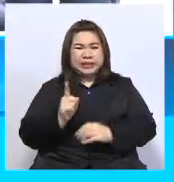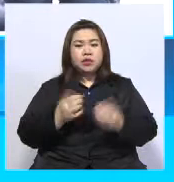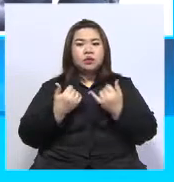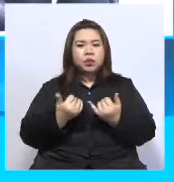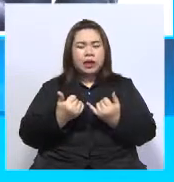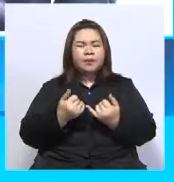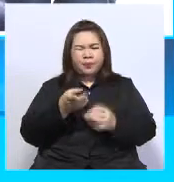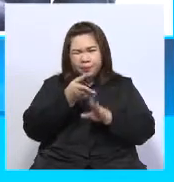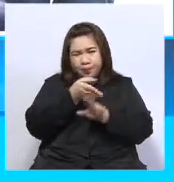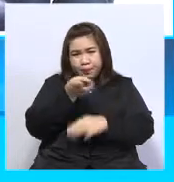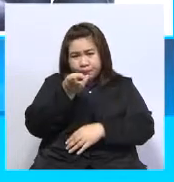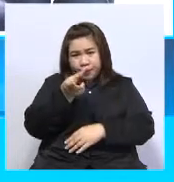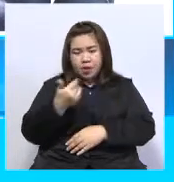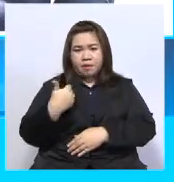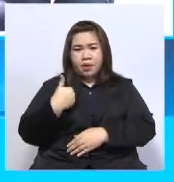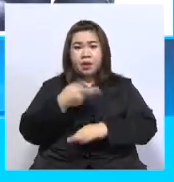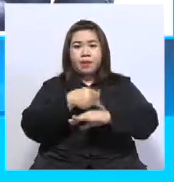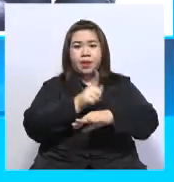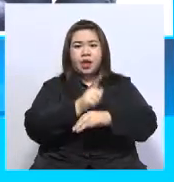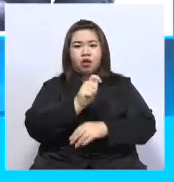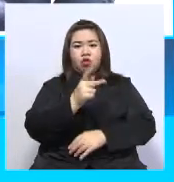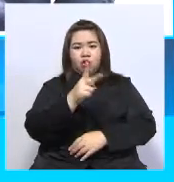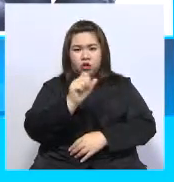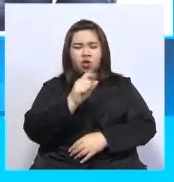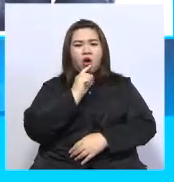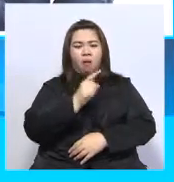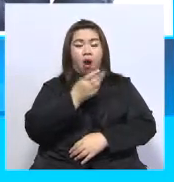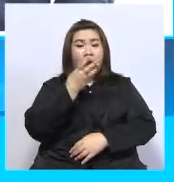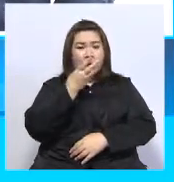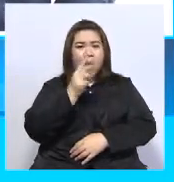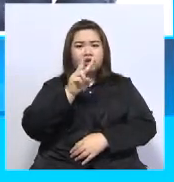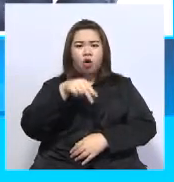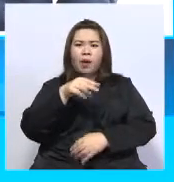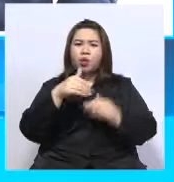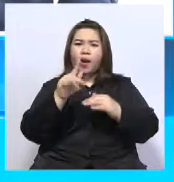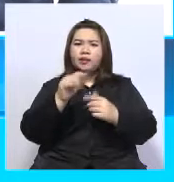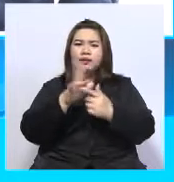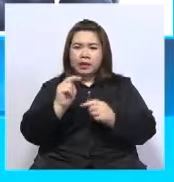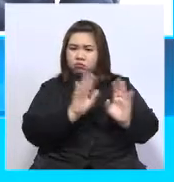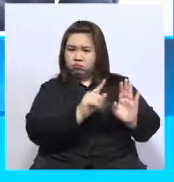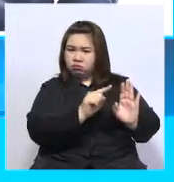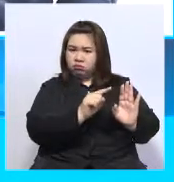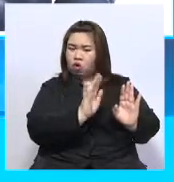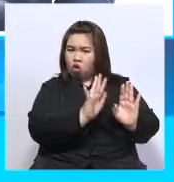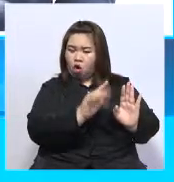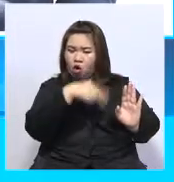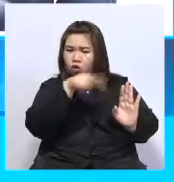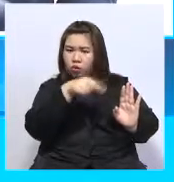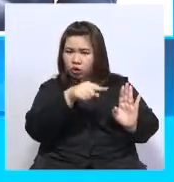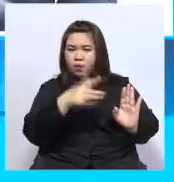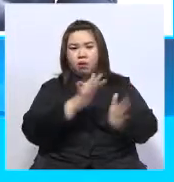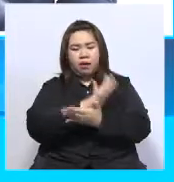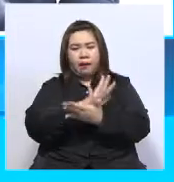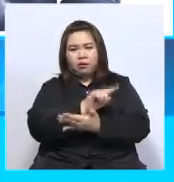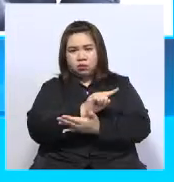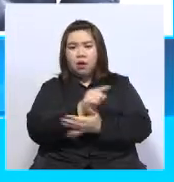ที่ผ่านมานะครับทางประธานอคส.ก็มีการสั่งอายัดข้าว 2,000 กว่าตันที่เหลือเอาไว้ตรวจสอบพร้อมกับเอกสารที่จะให้